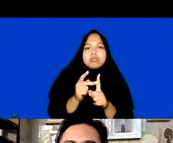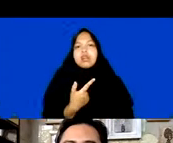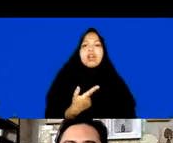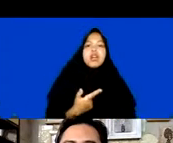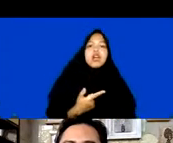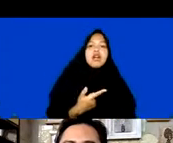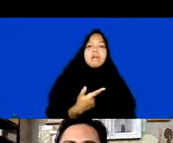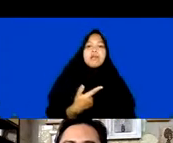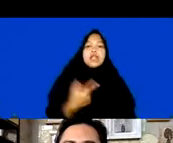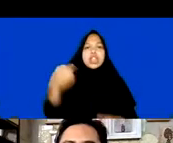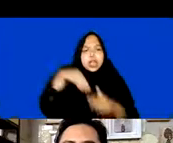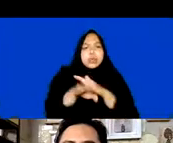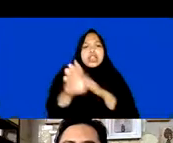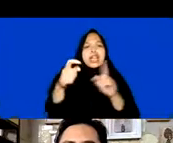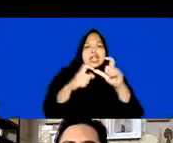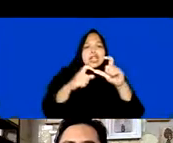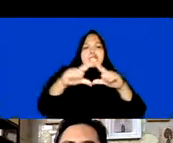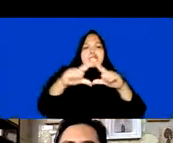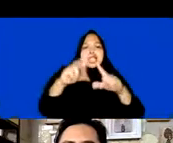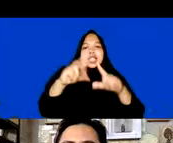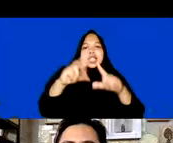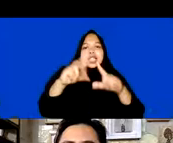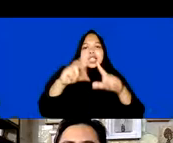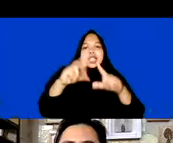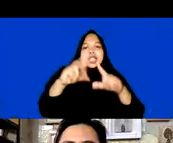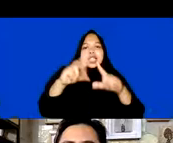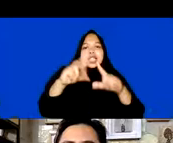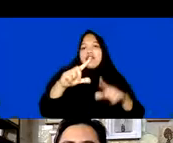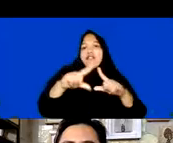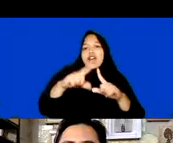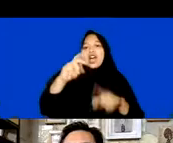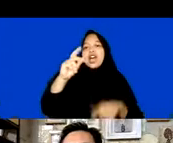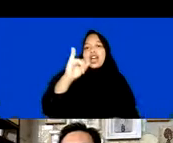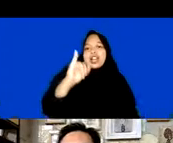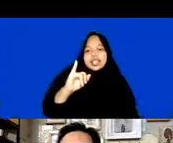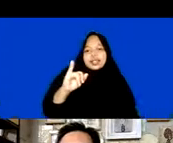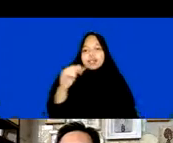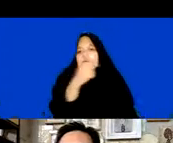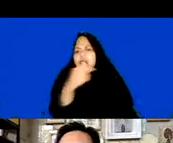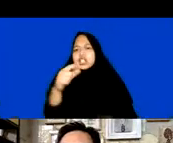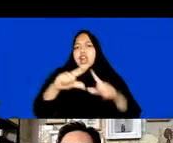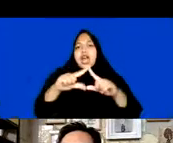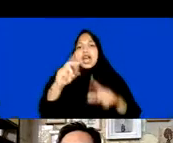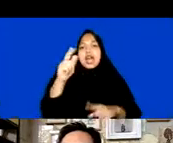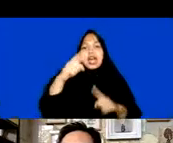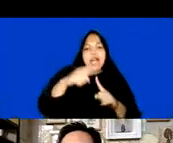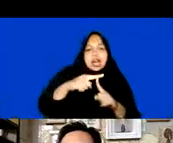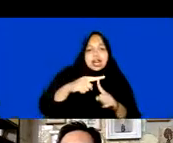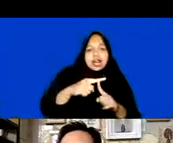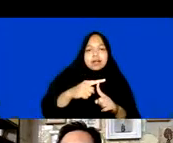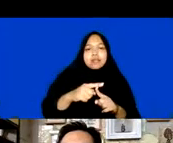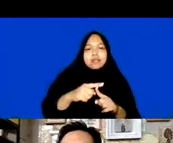Sarasvati underscore art ya Mas ya, di mana di sini dijelaskan bahwa Mas Kirei yang dulunya